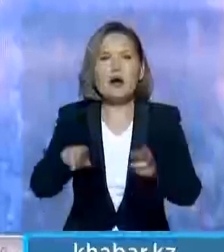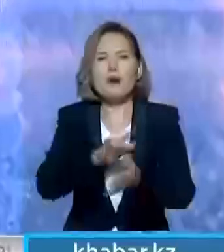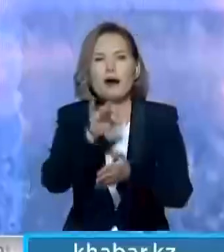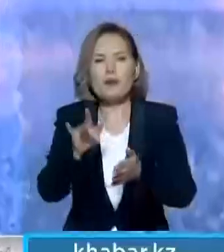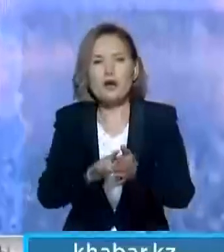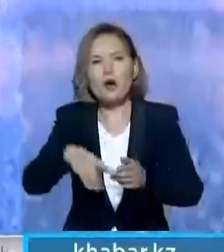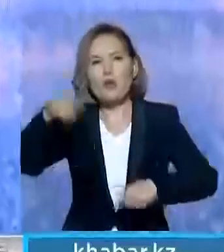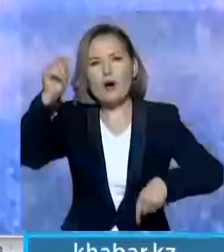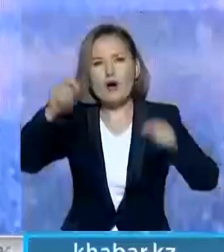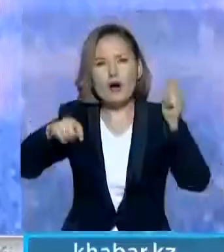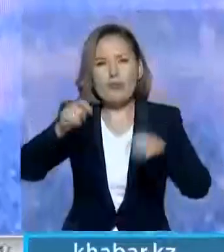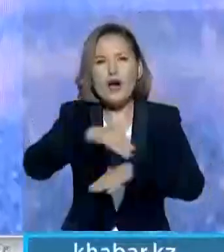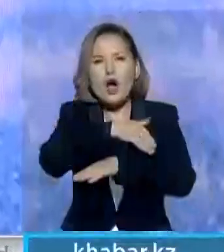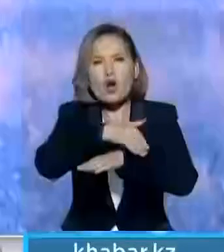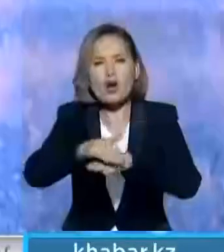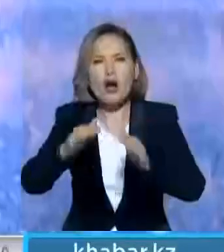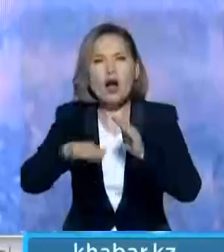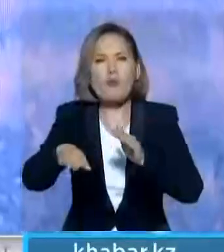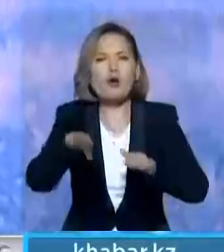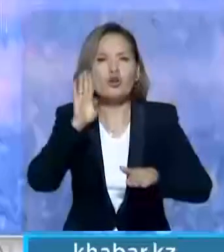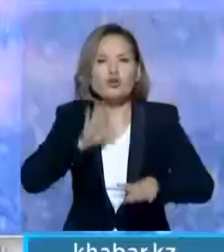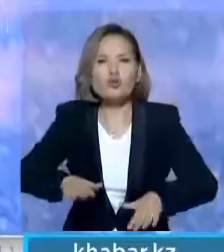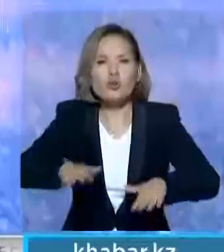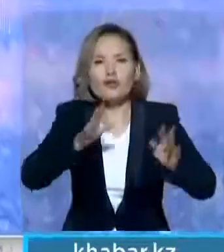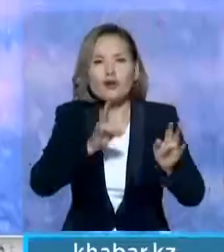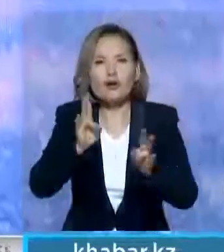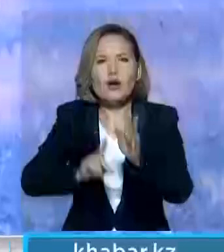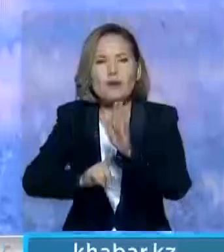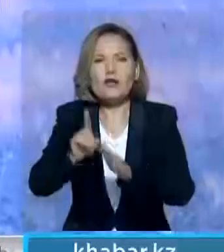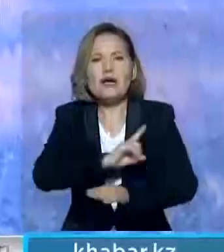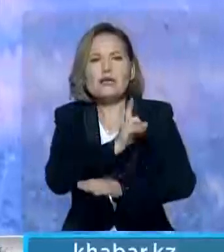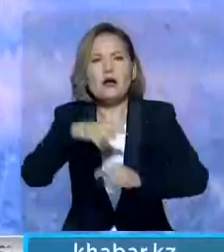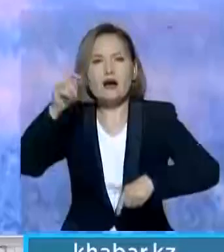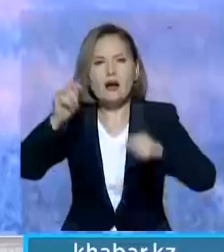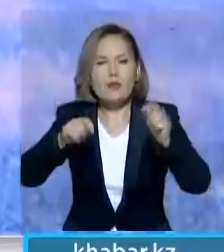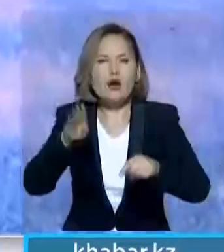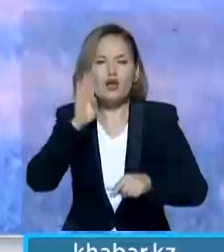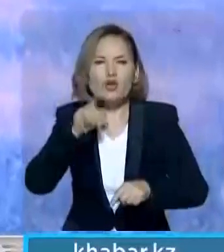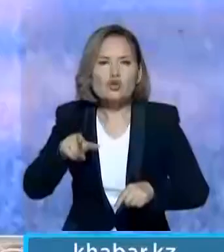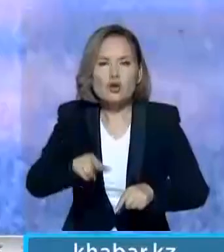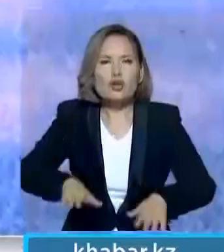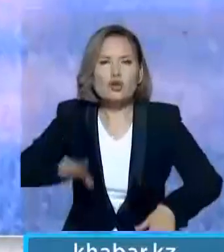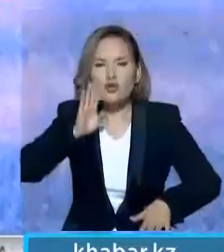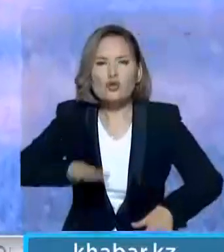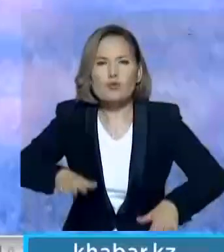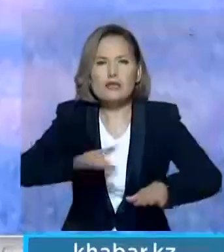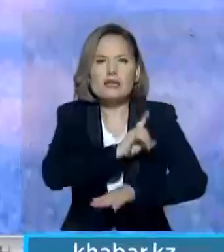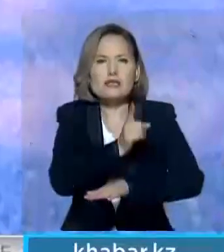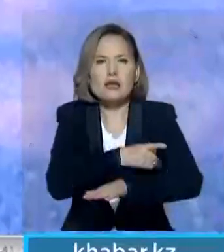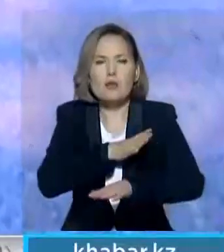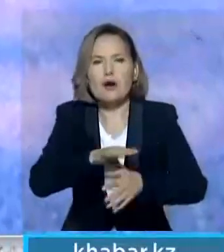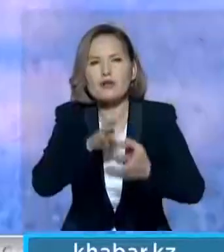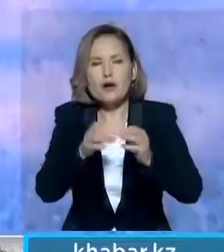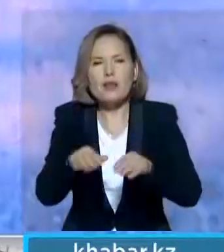Петропавлда жаңбыр жауып, көшелер мен аулалар көлшікке айналды. Қатты нөсерден суағарлар тулып, ағын су жан-жаққа жайылды.